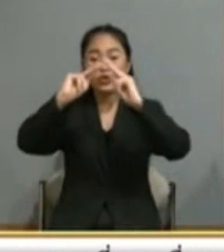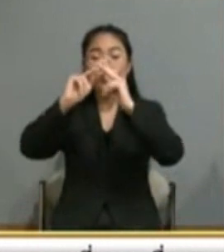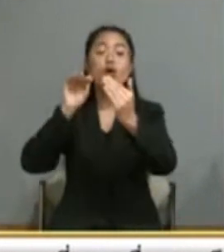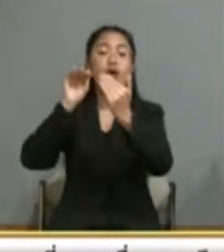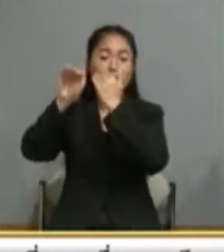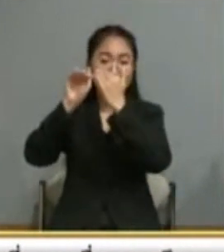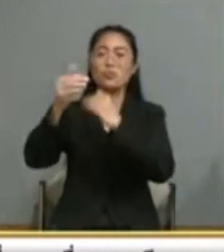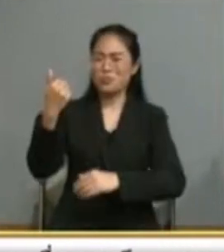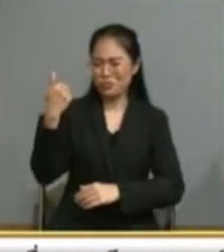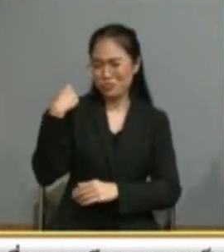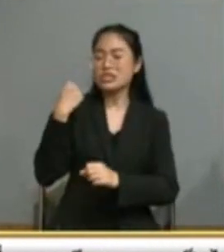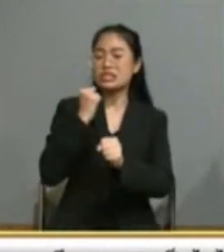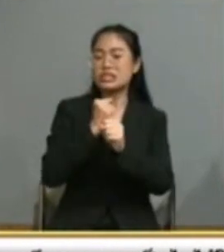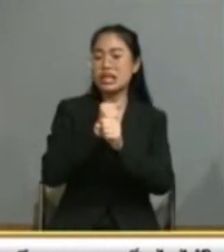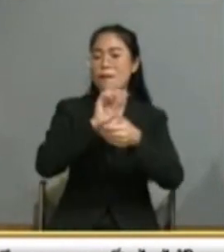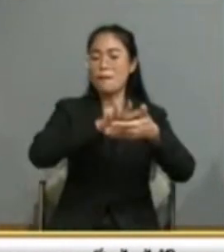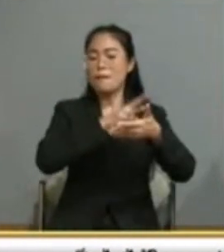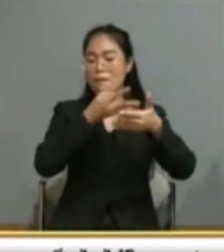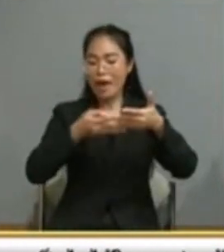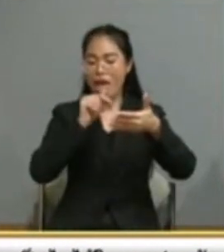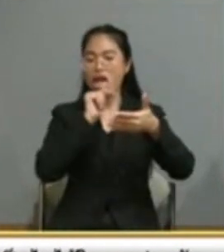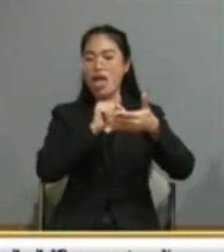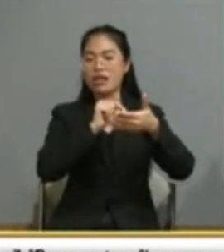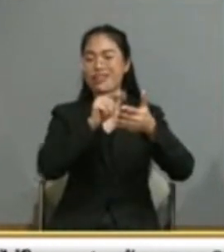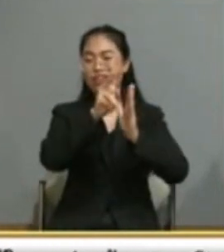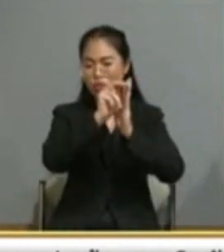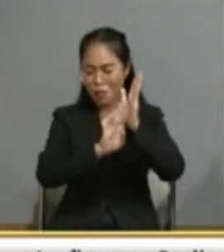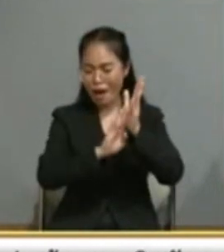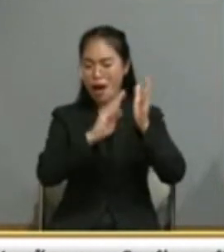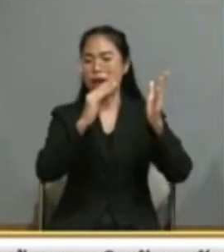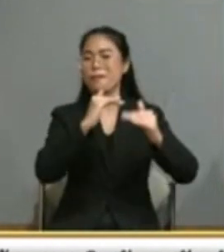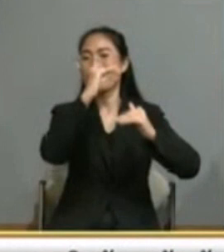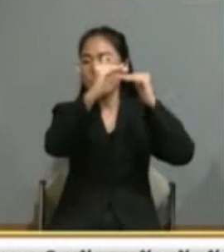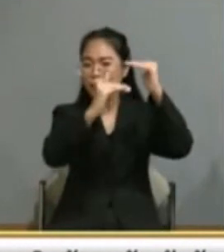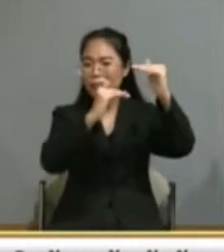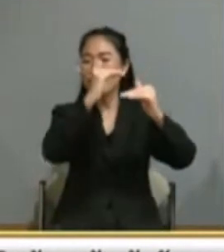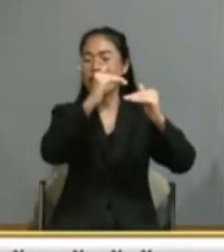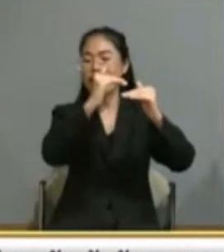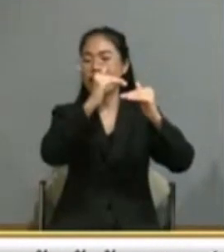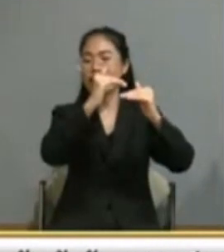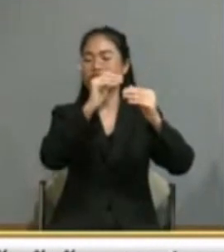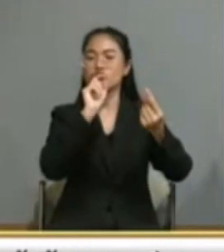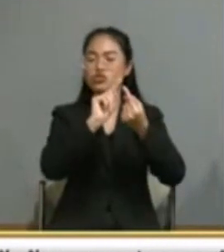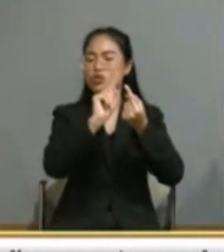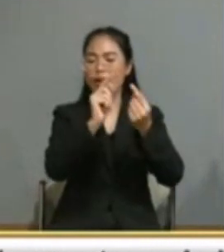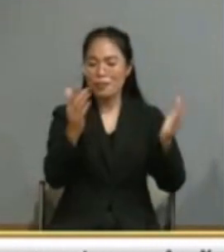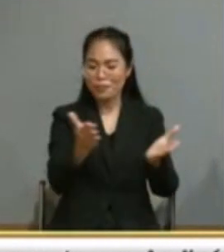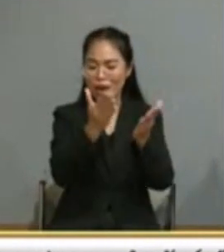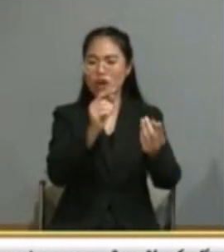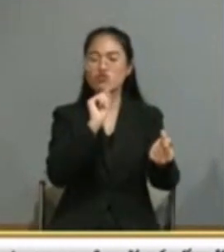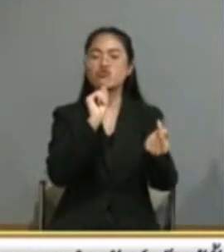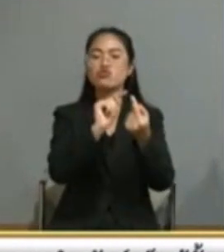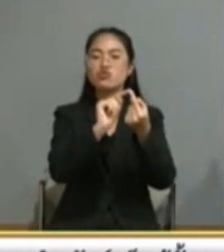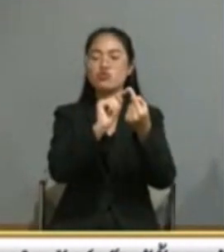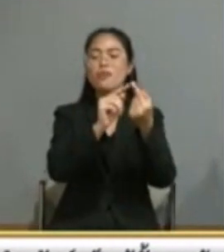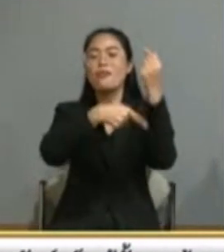มได้มีการจัดทำแผนงานทำการคับเครื่อนการพระนาโลงสร้างพนฐานในภาพรวม จัหวดพระทรุ